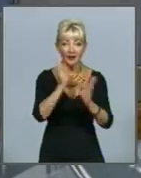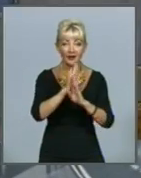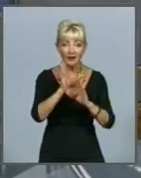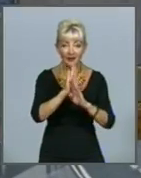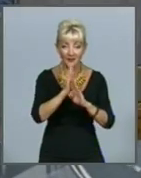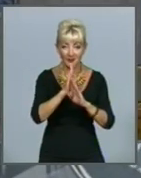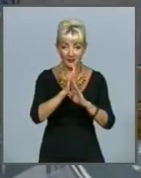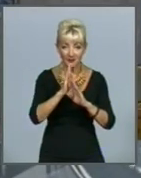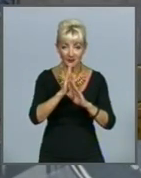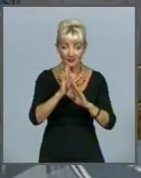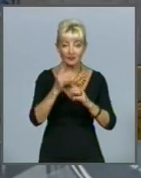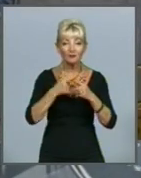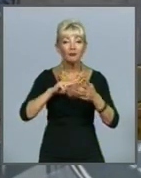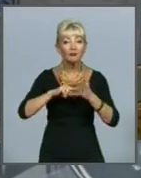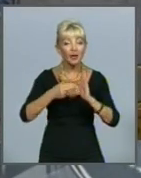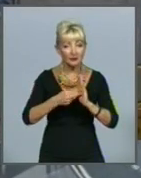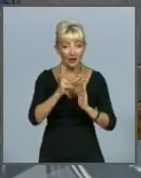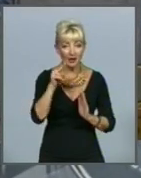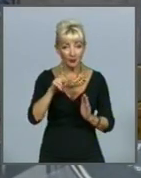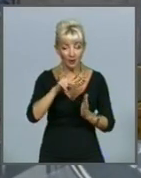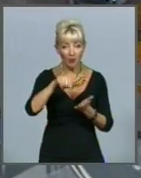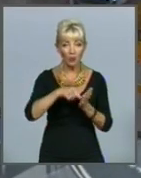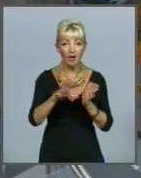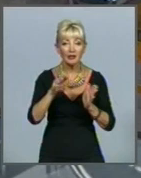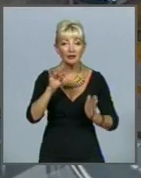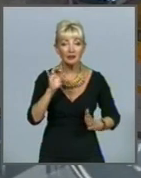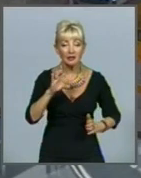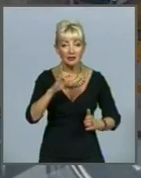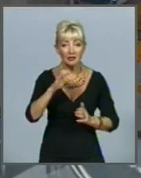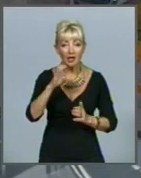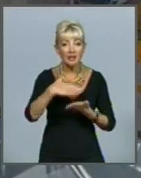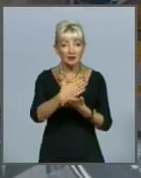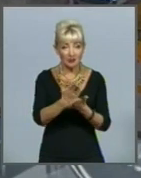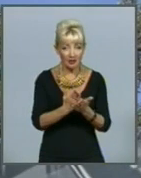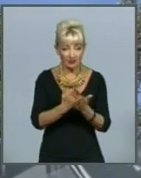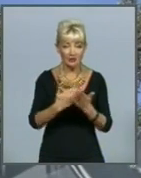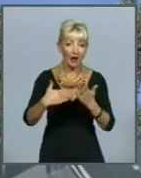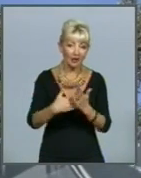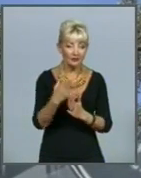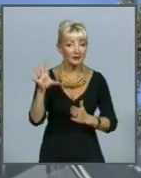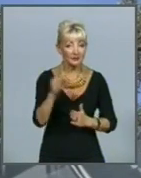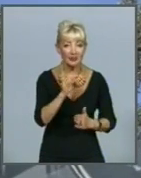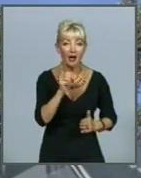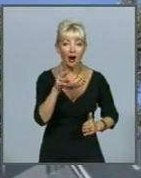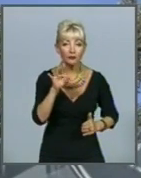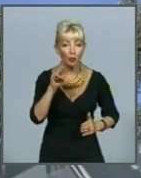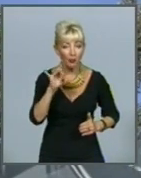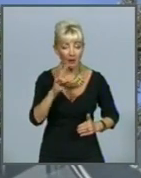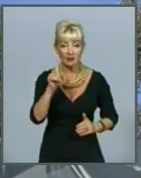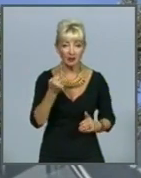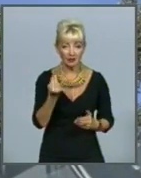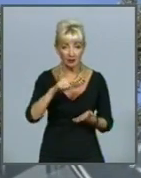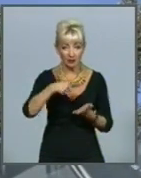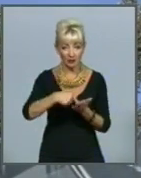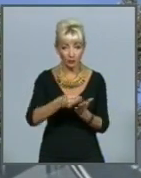У планах КП «Міський електротранссервіс» оновити весь автопарк за кошти муніципалітету. Юлія Біла та Сергій Перець,